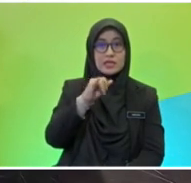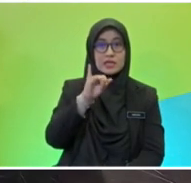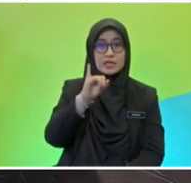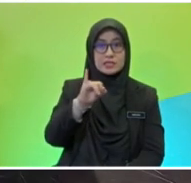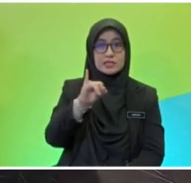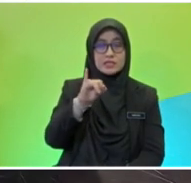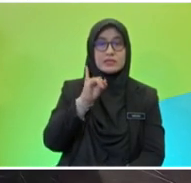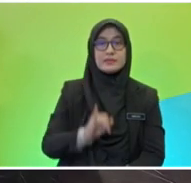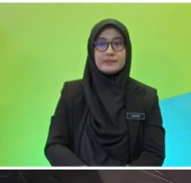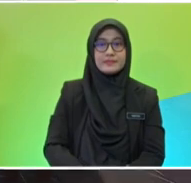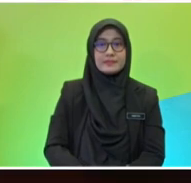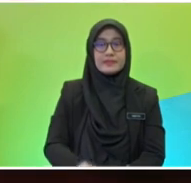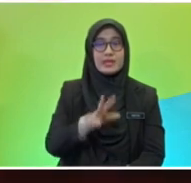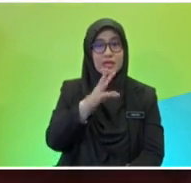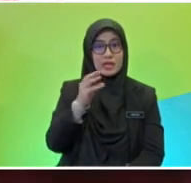taji dan kukunya.